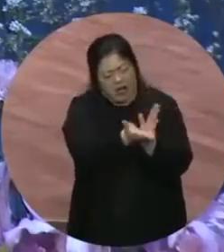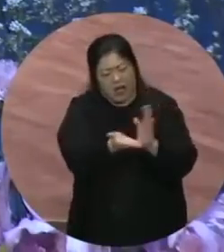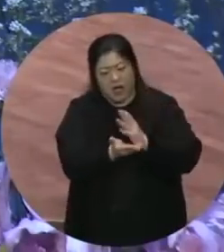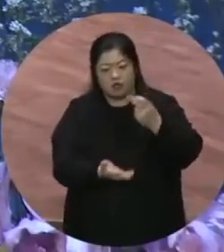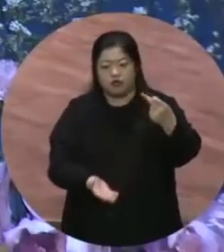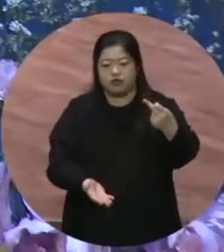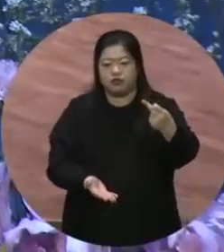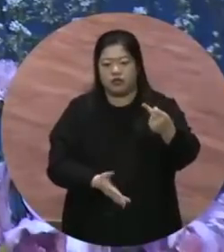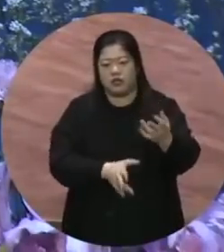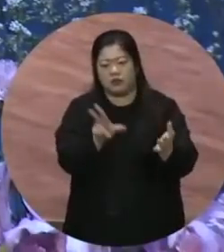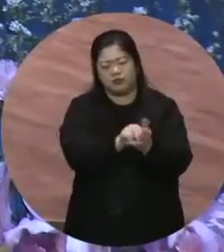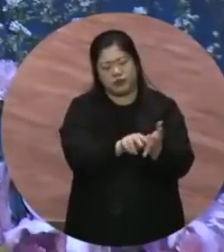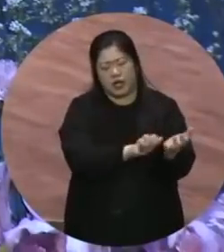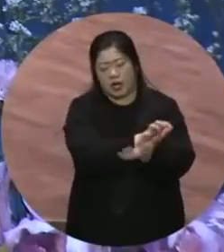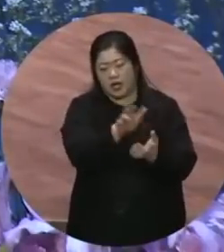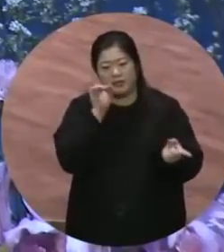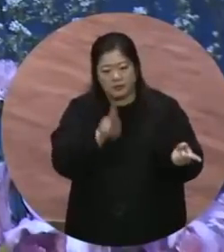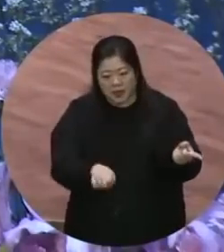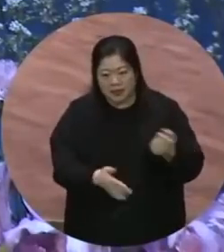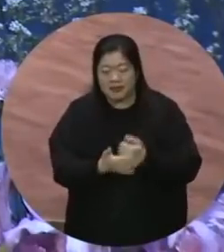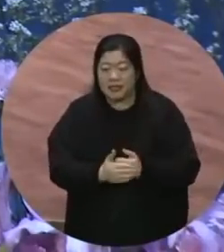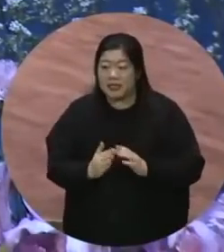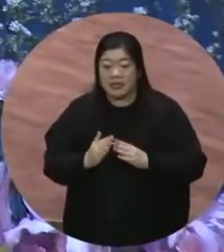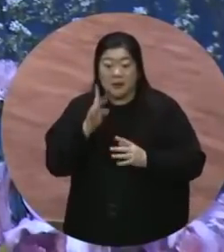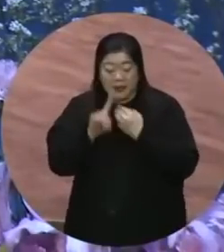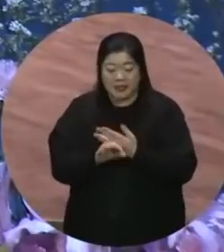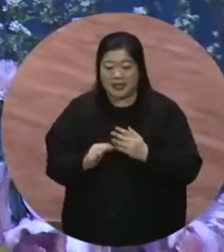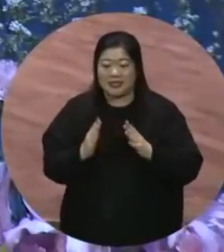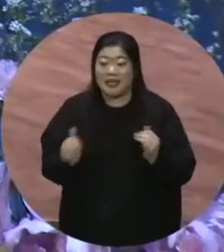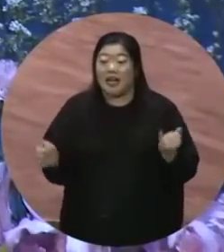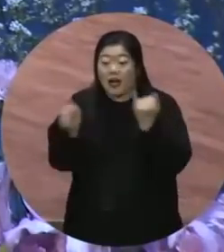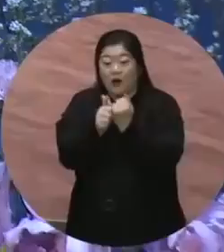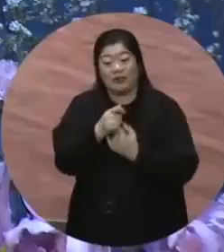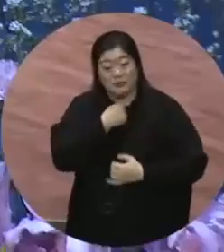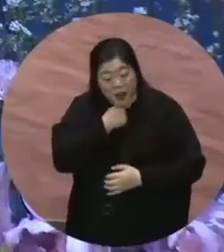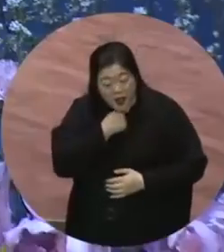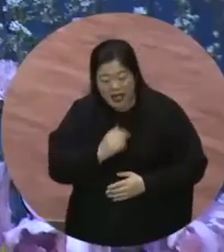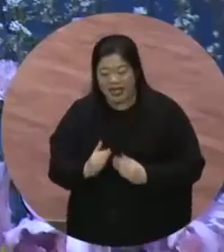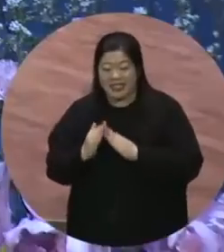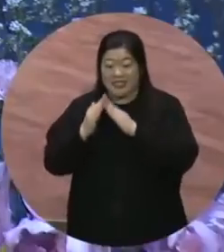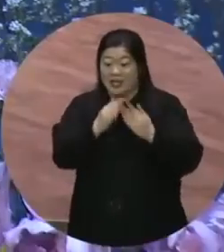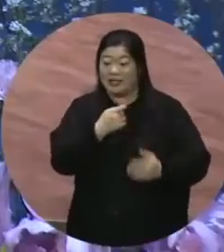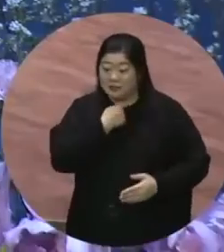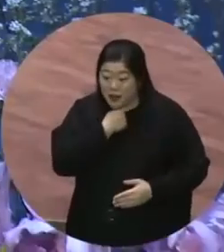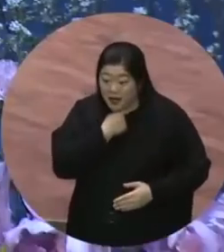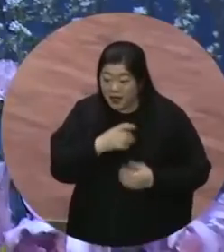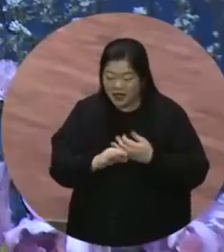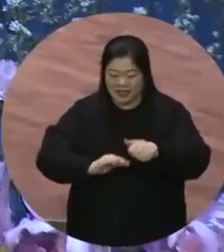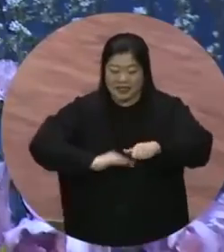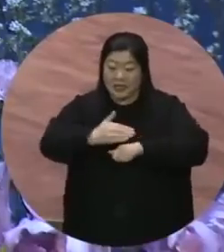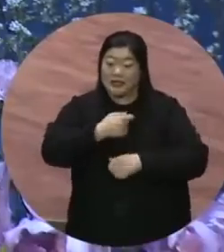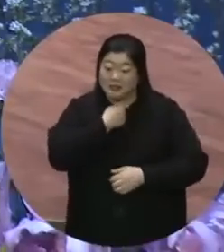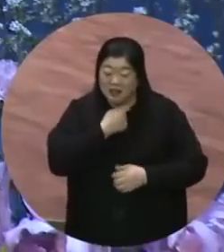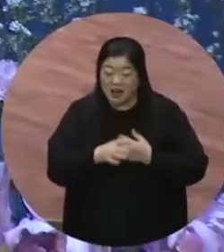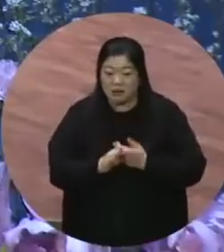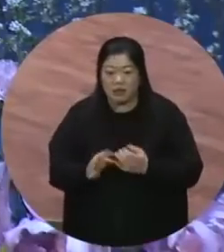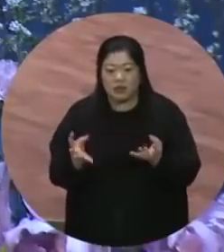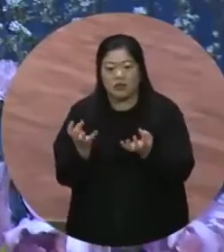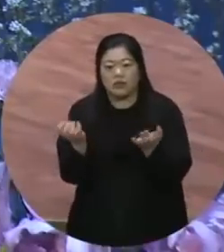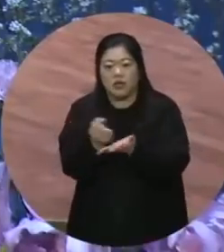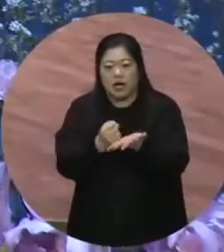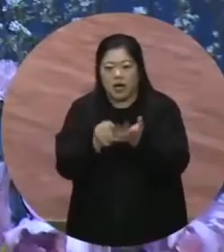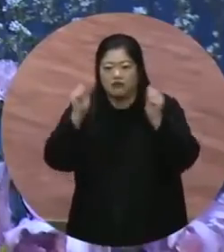못해요. 마음대로 이사도 못 가. 마음대로 결혼 날짜도 못 정해. 마음대로 무덤도 서지를 못해. 자기 마음대로